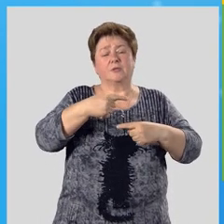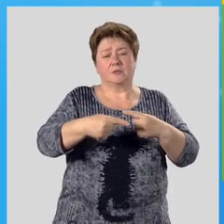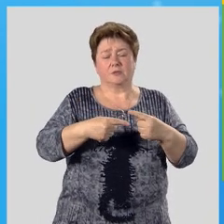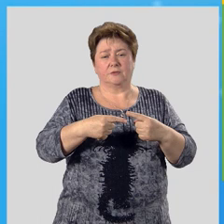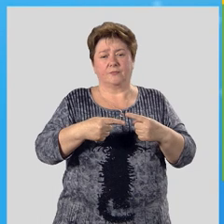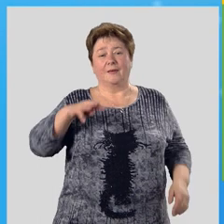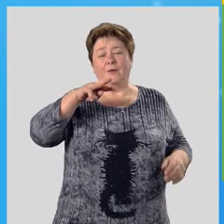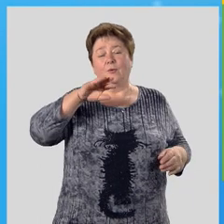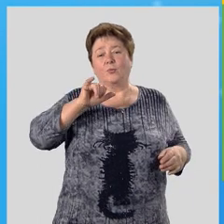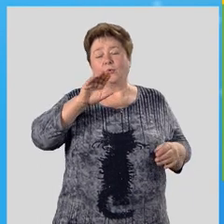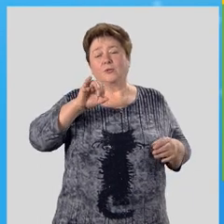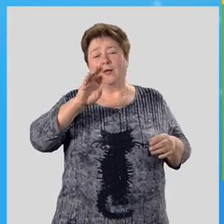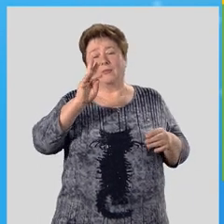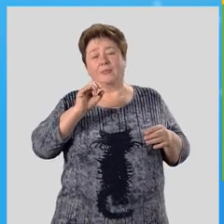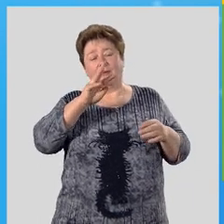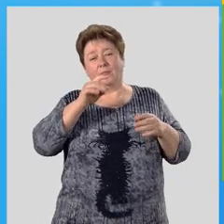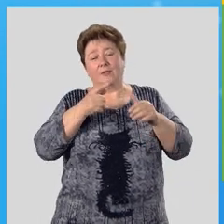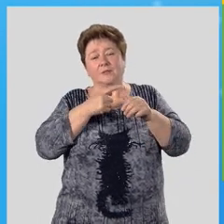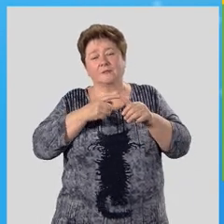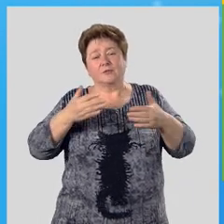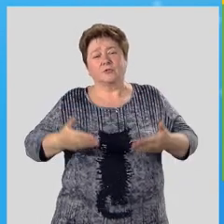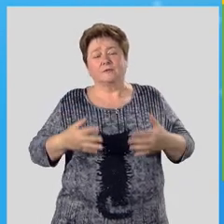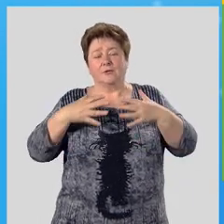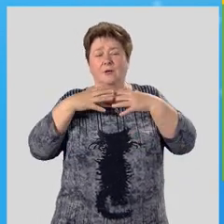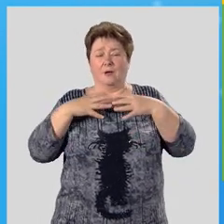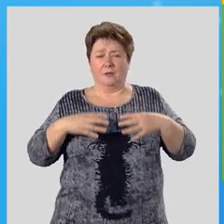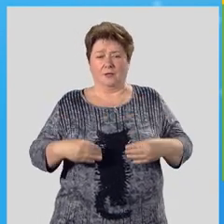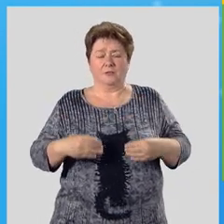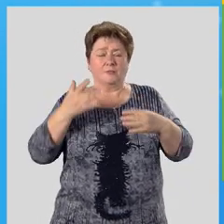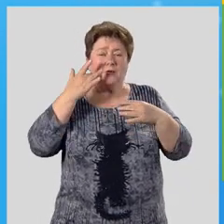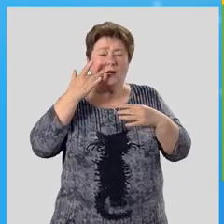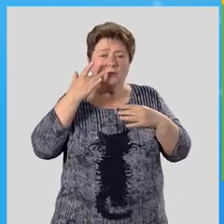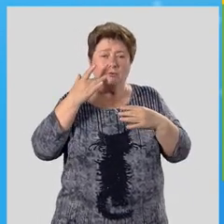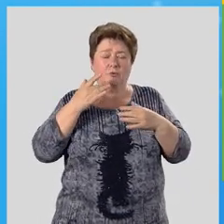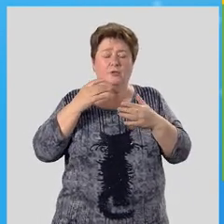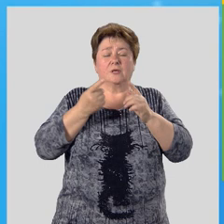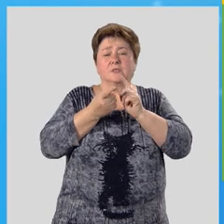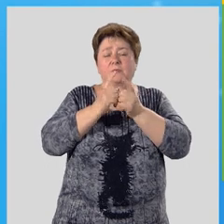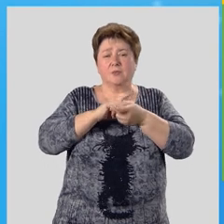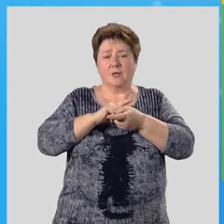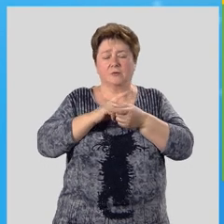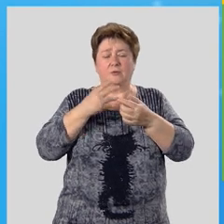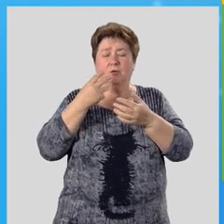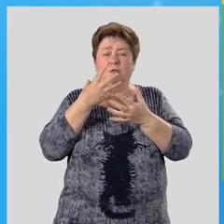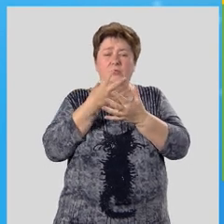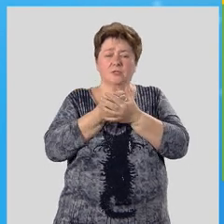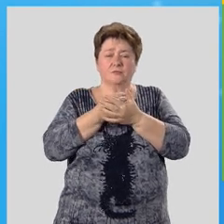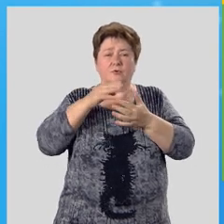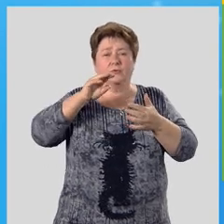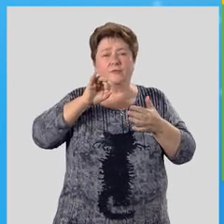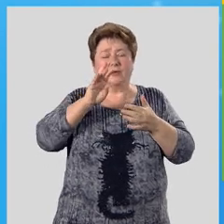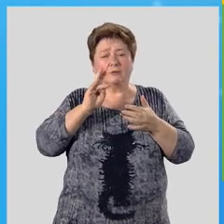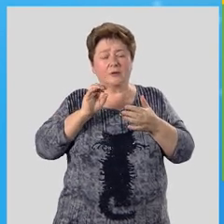наследству. Мутантами называются живые организмы, которые изменяют свой фенотип